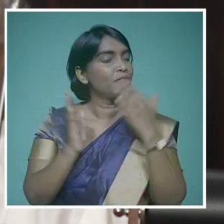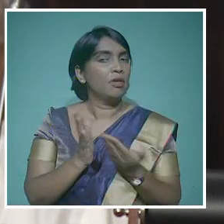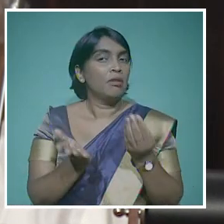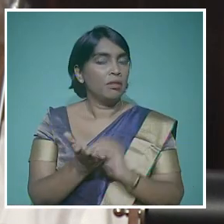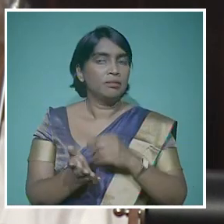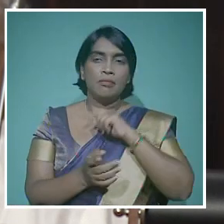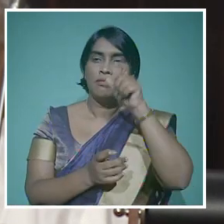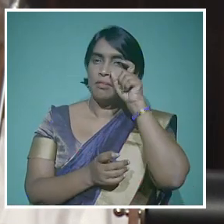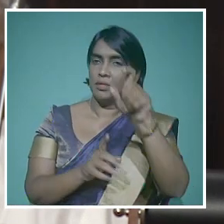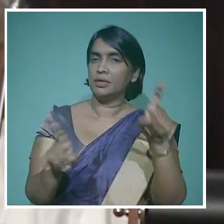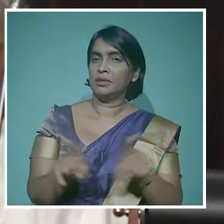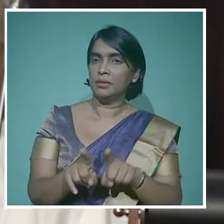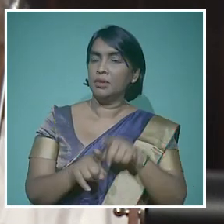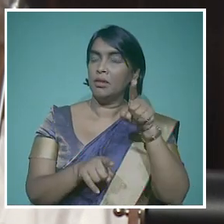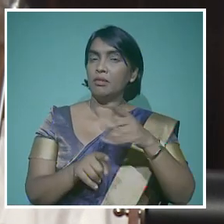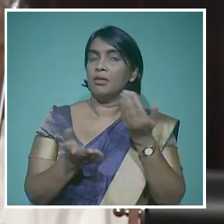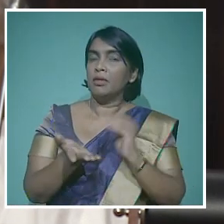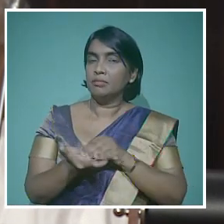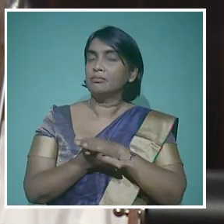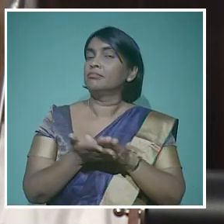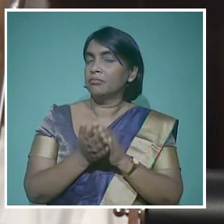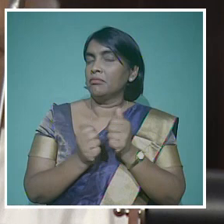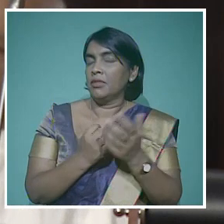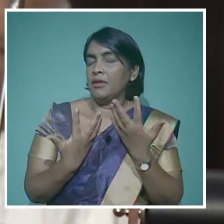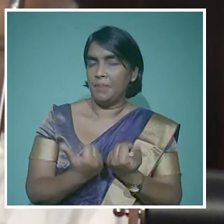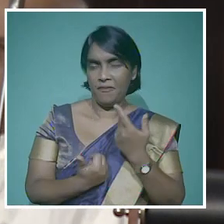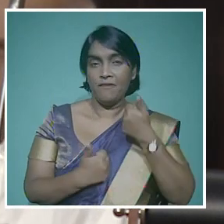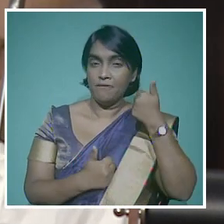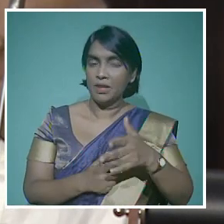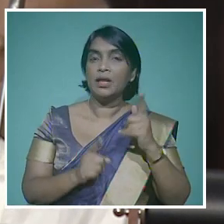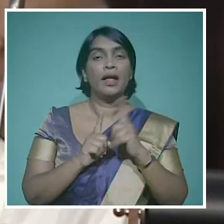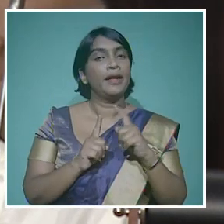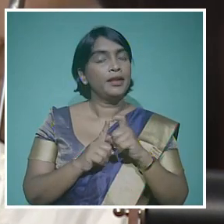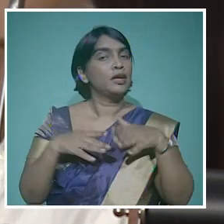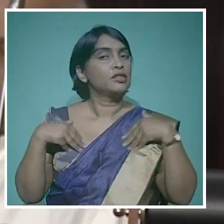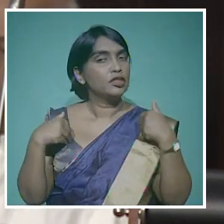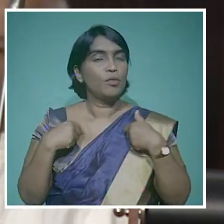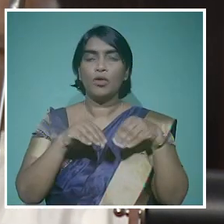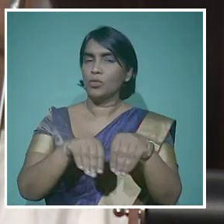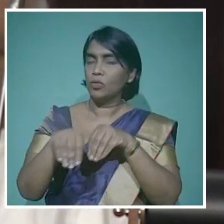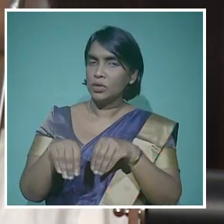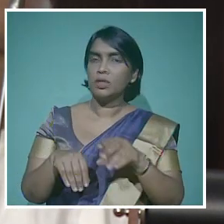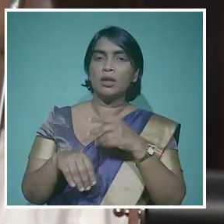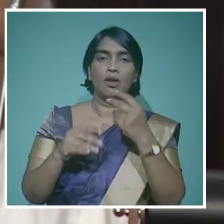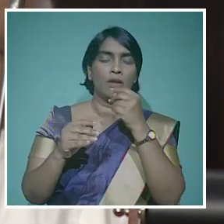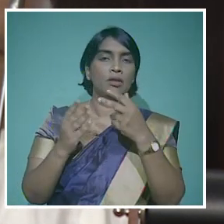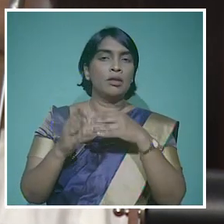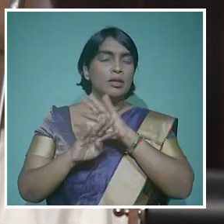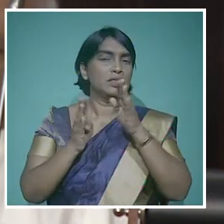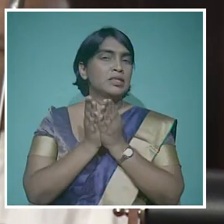විමසා බැලීම මෙන් ඒවා ප්‍රතිසංවිධානයේද වැදගත් වෙනවා. අධ්‍යාපනය, සෞඛ්‍ය, කෘෂිකාන්වය සහ සමුද්‍රික